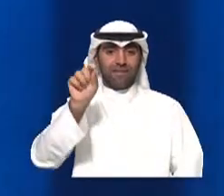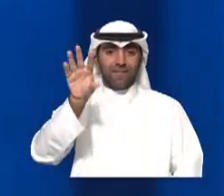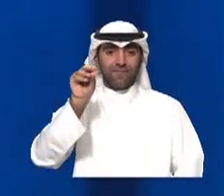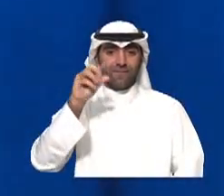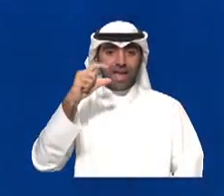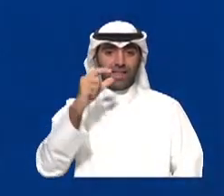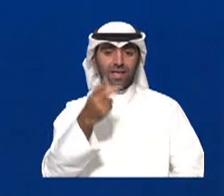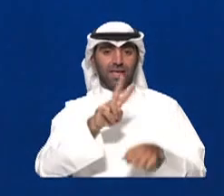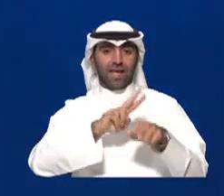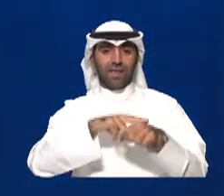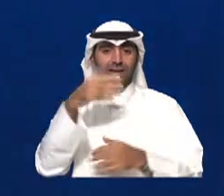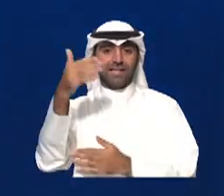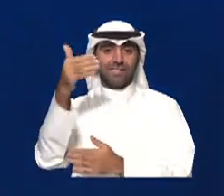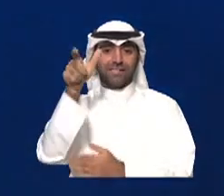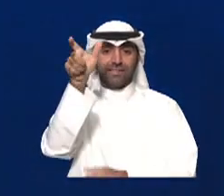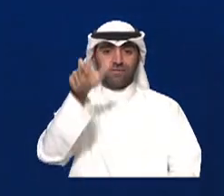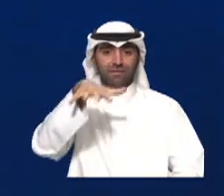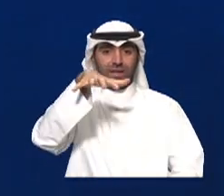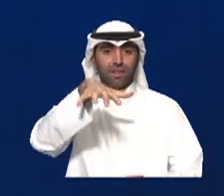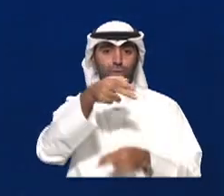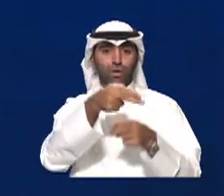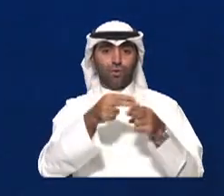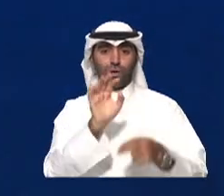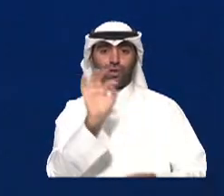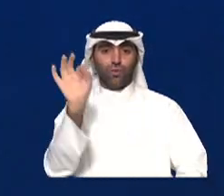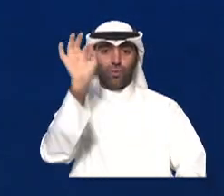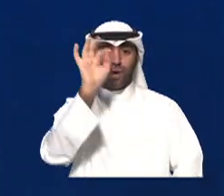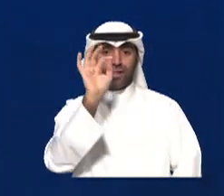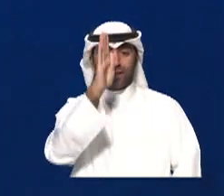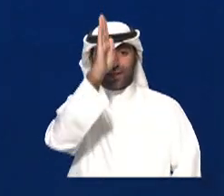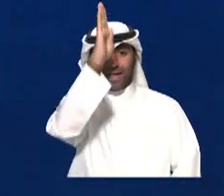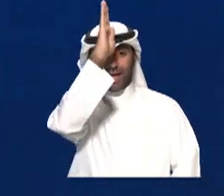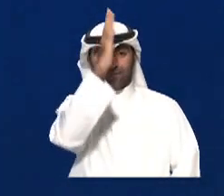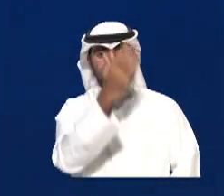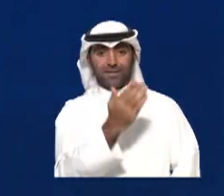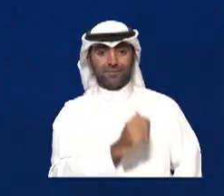العوضي وسفير دولة الكويت لدى جمهورية العراق سالم غصاب الزمانان.